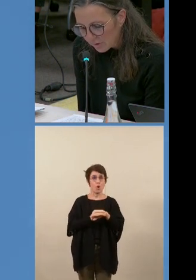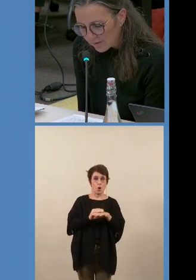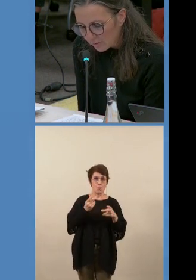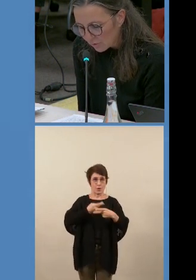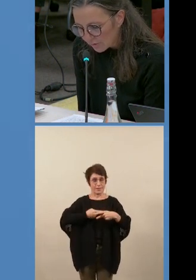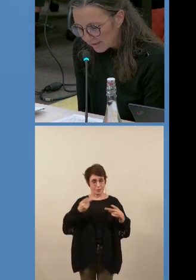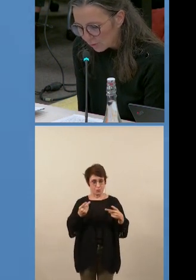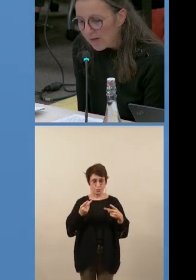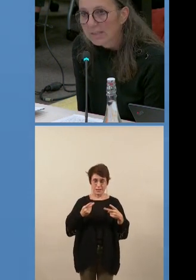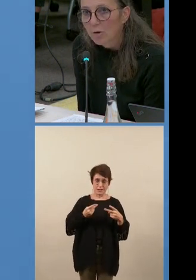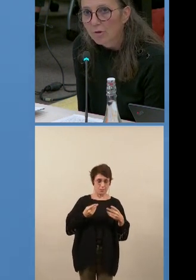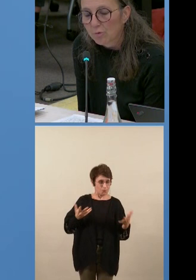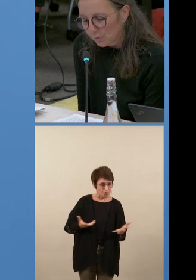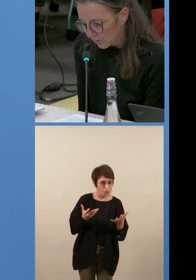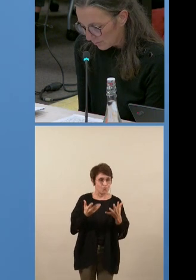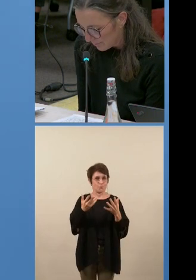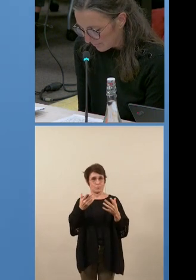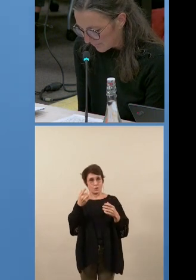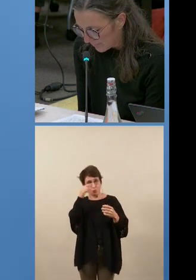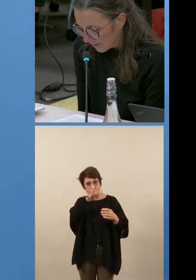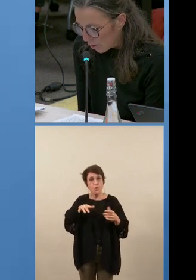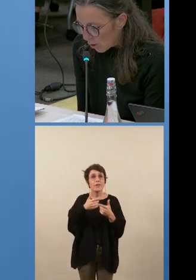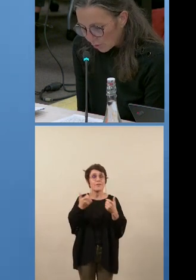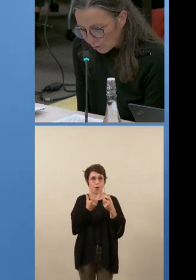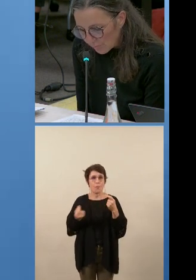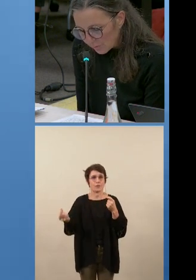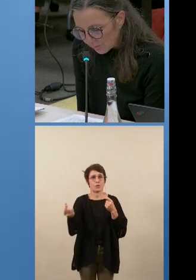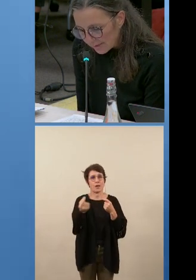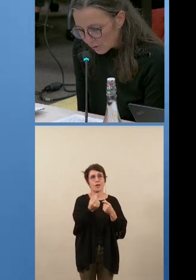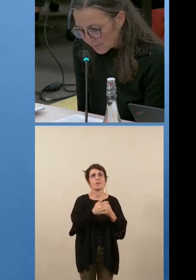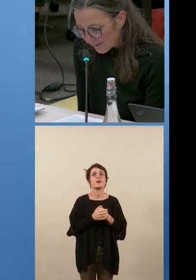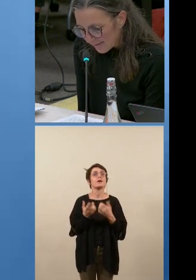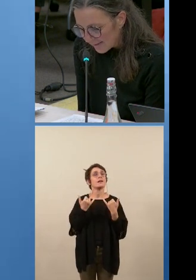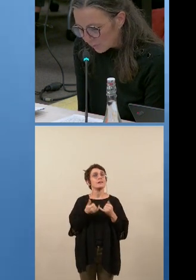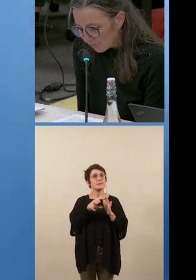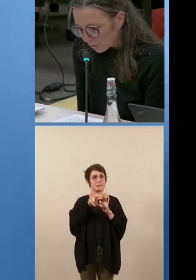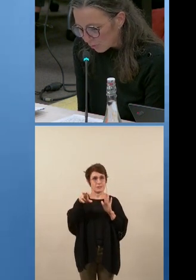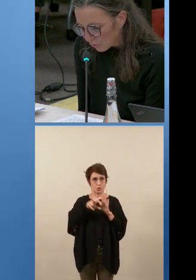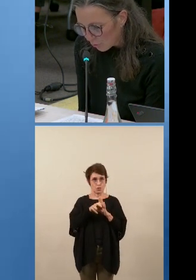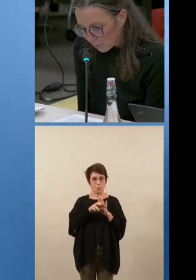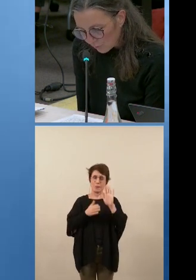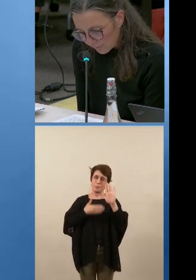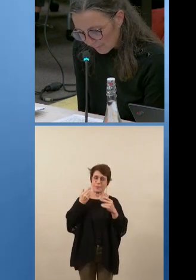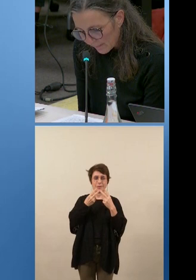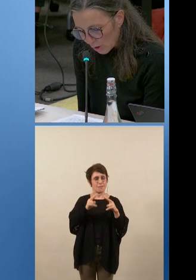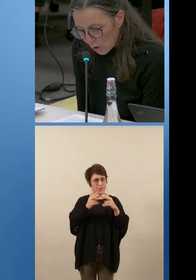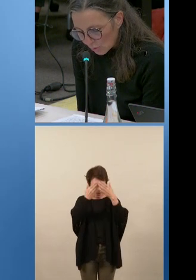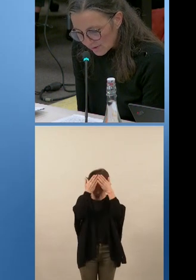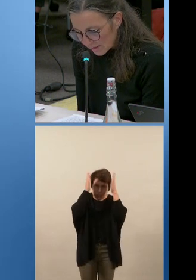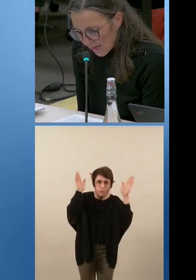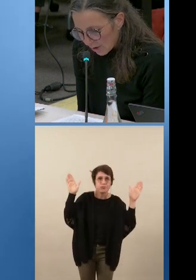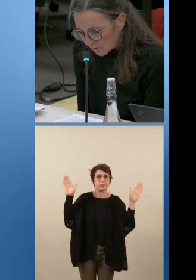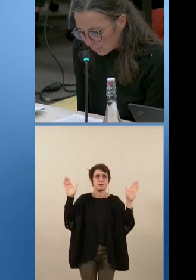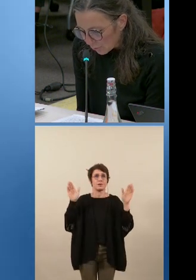aux différents acteurs du territoire qui œuvrent en ce sens grenoble est une ville d'hospitalité et d'ouverture sur le monde